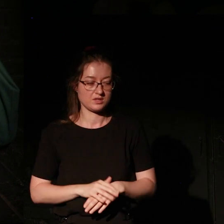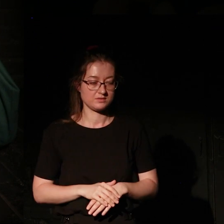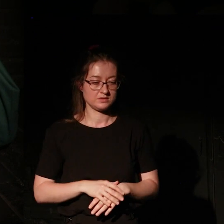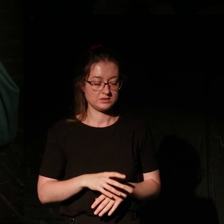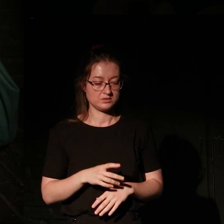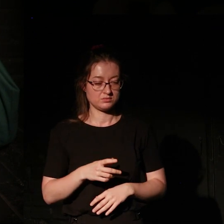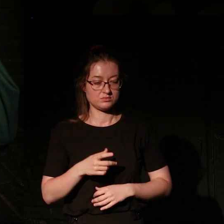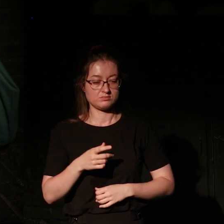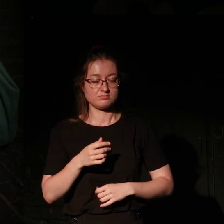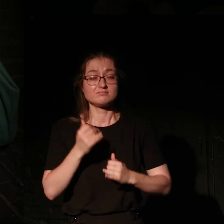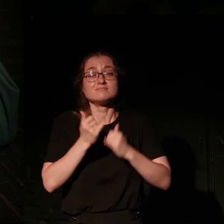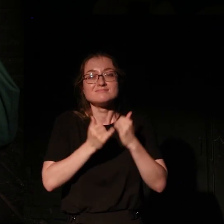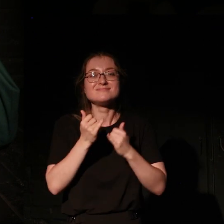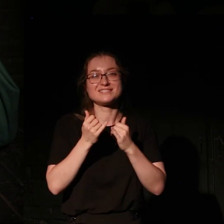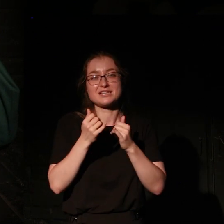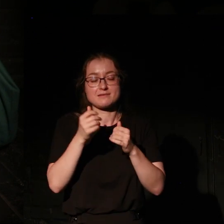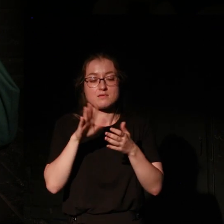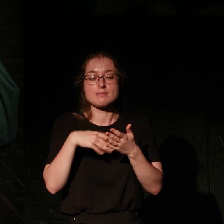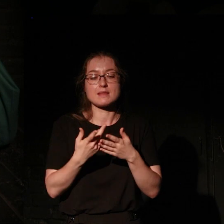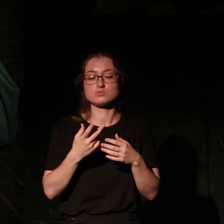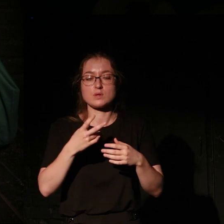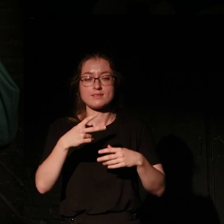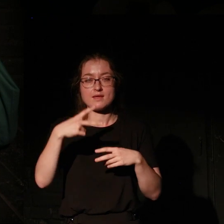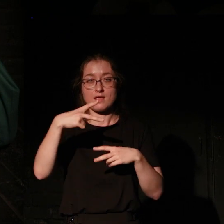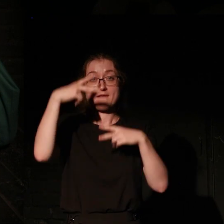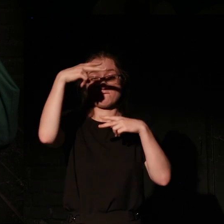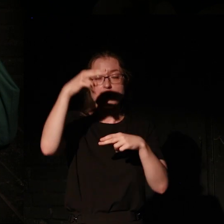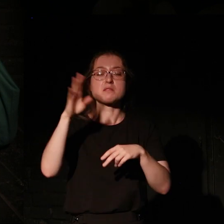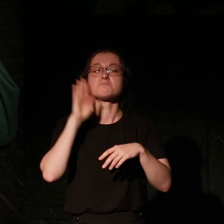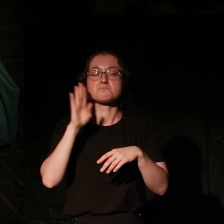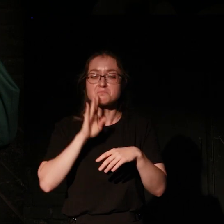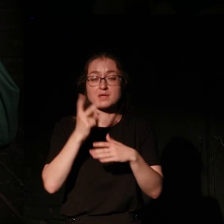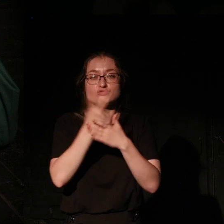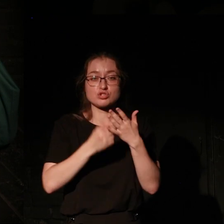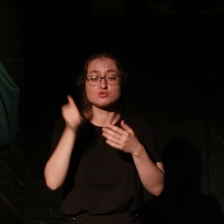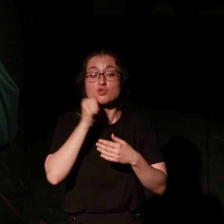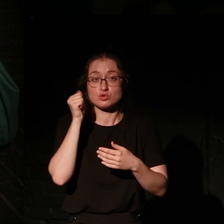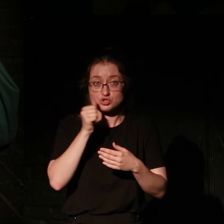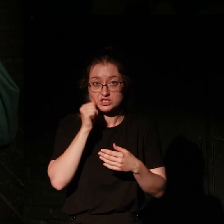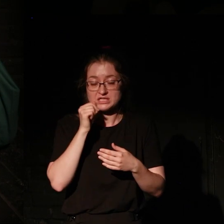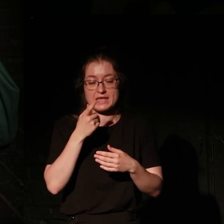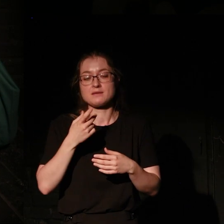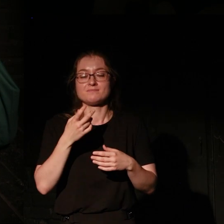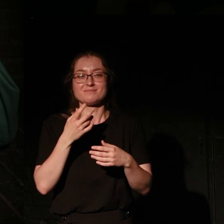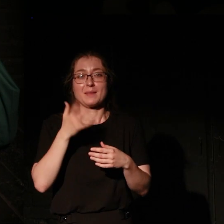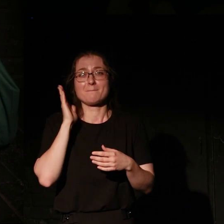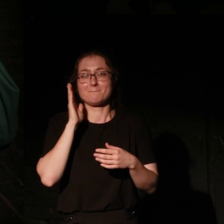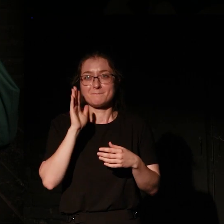sam fragment będzie się pokazywał z różnych stron, tak? Będzie nam się odwracał też